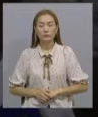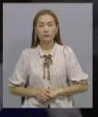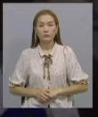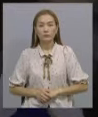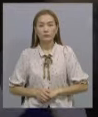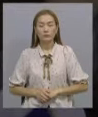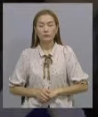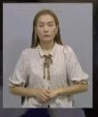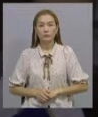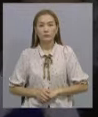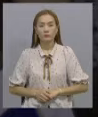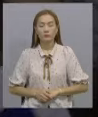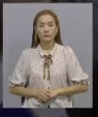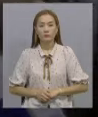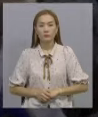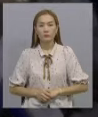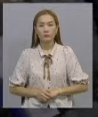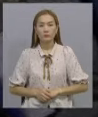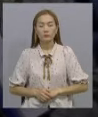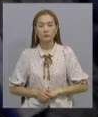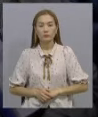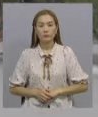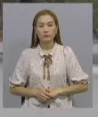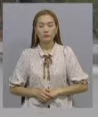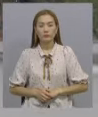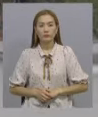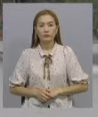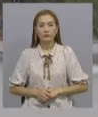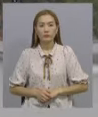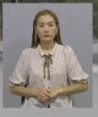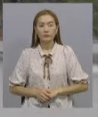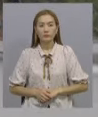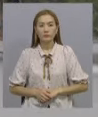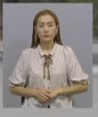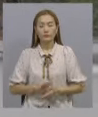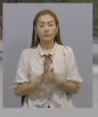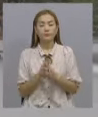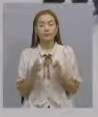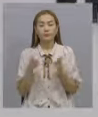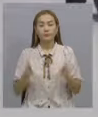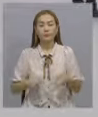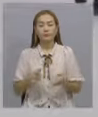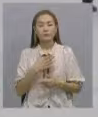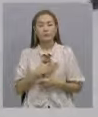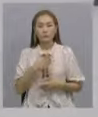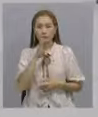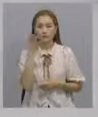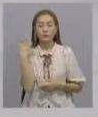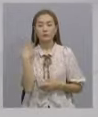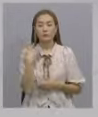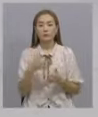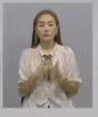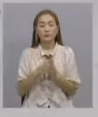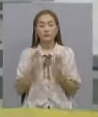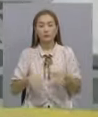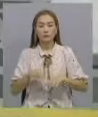Мы с 18 года, мы говорим об этом. Прошло 4 года. Ситуация на вокзале плачевная. 4 года назад из-за дефицита